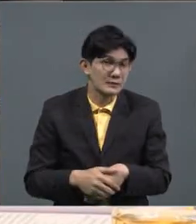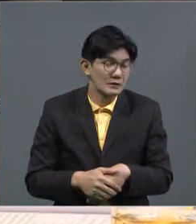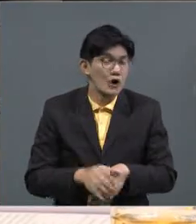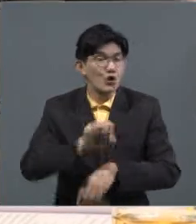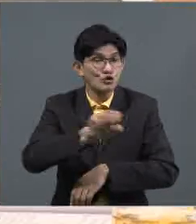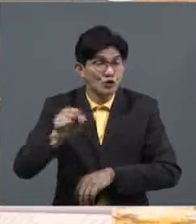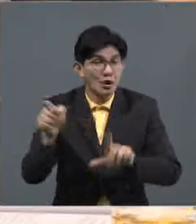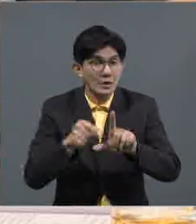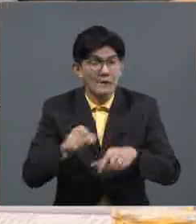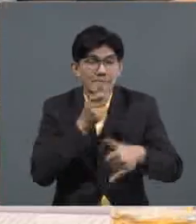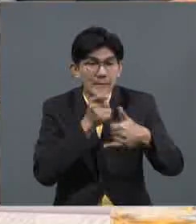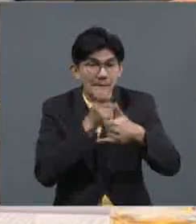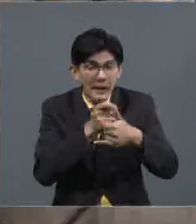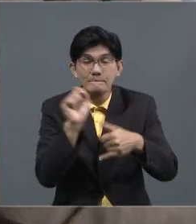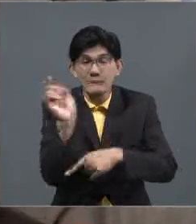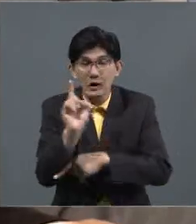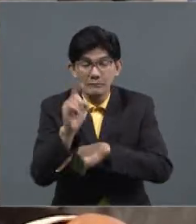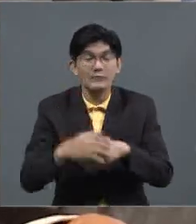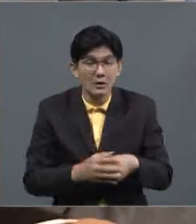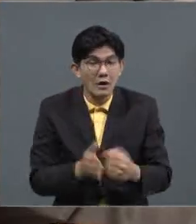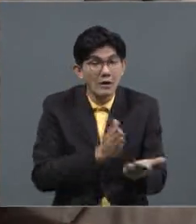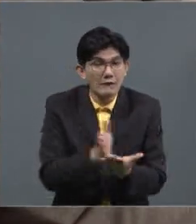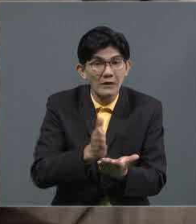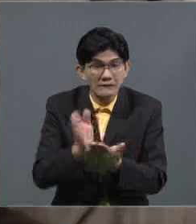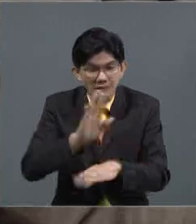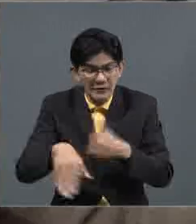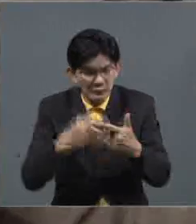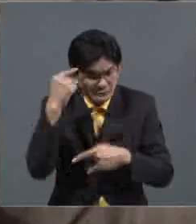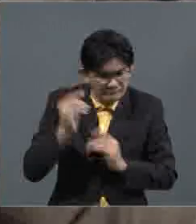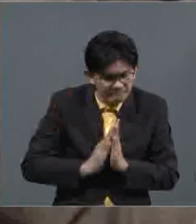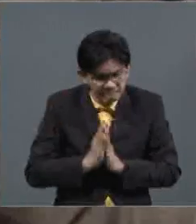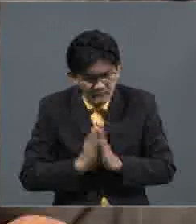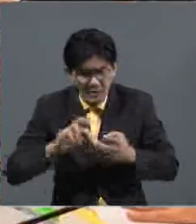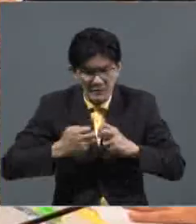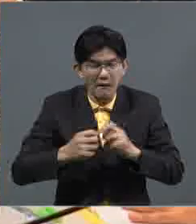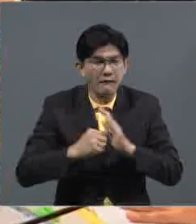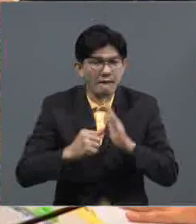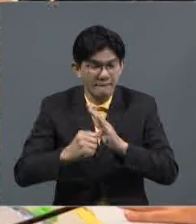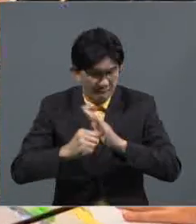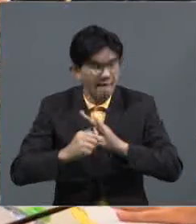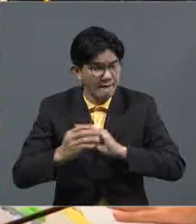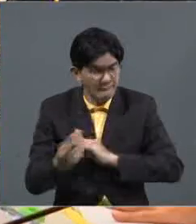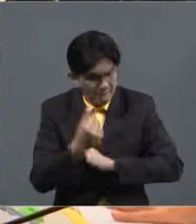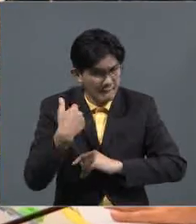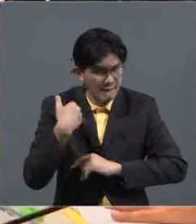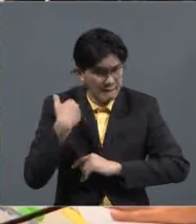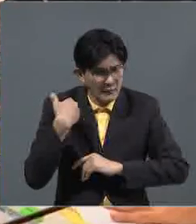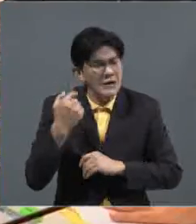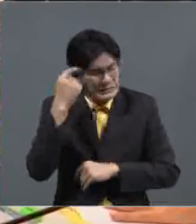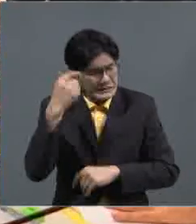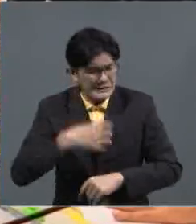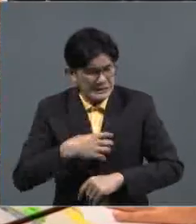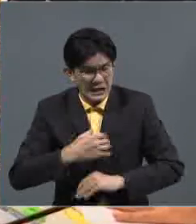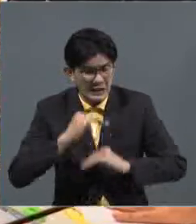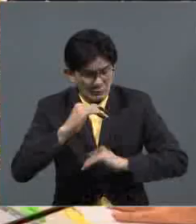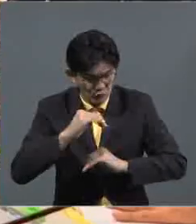นส.ส.ก้าวไกลก็ให้สัมภาษณ์นะครับบอกว่าทุกฝ่ายต้องตื่นตัวเร่งเดินหน้าแก้ปัญหาเรื่องนี้ให้มันมีทิศทางมากกว่านี้และอยากให้กำหน